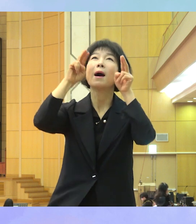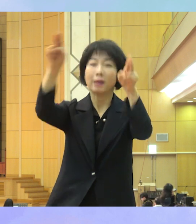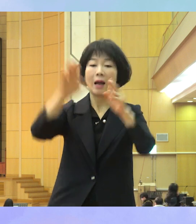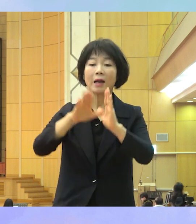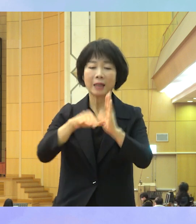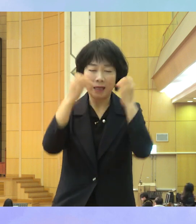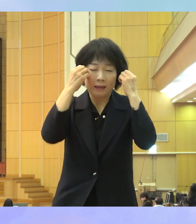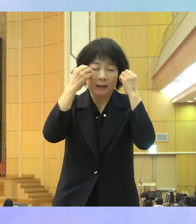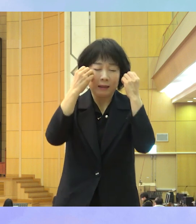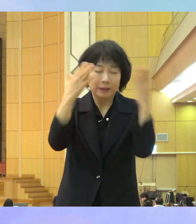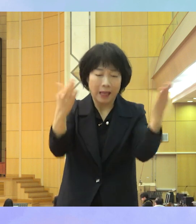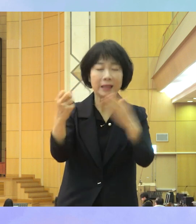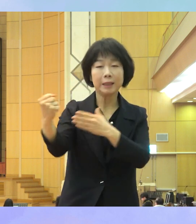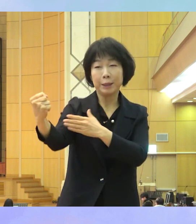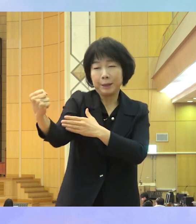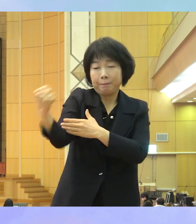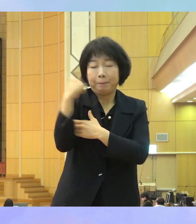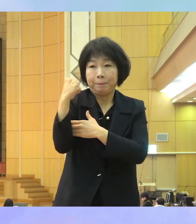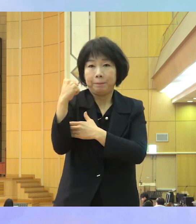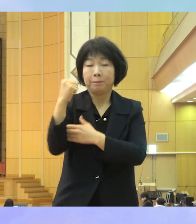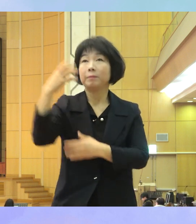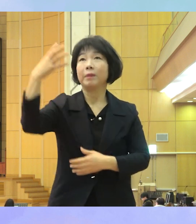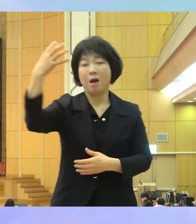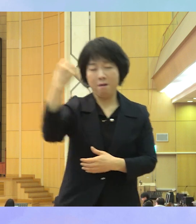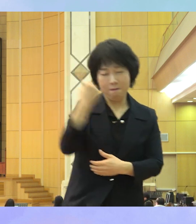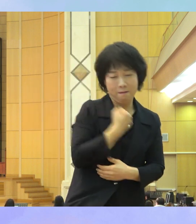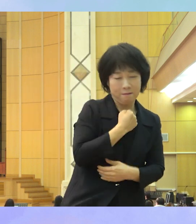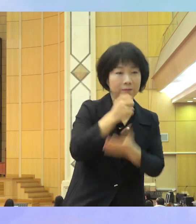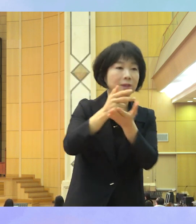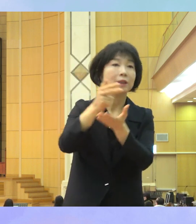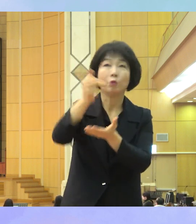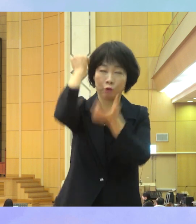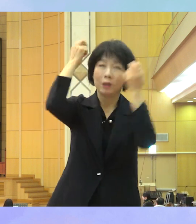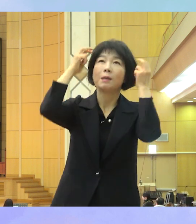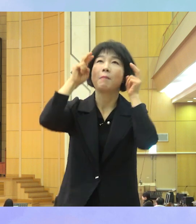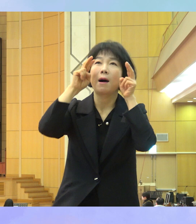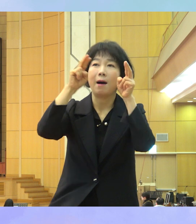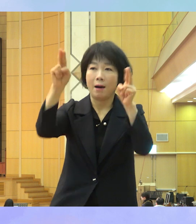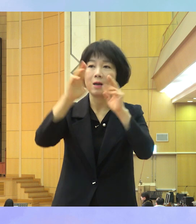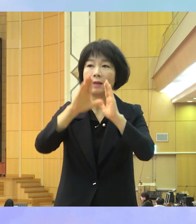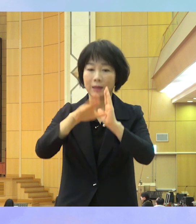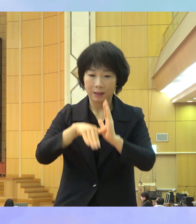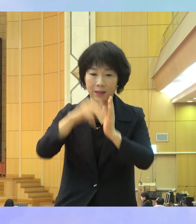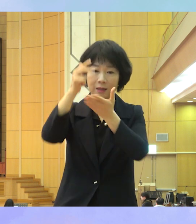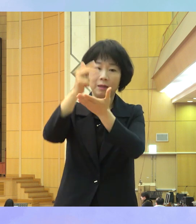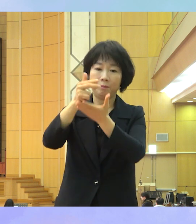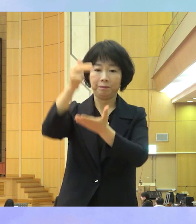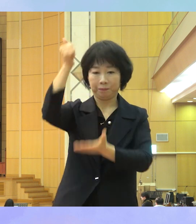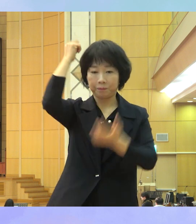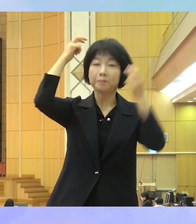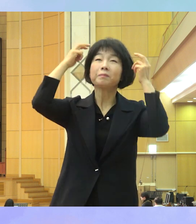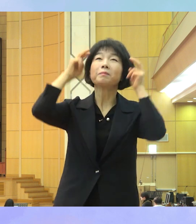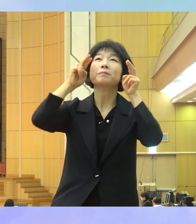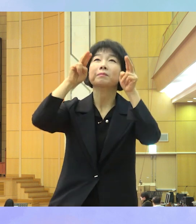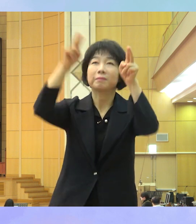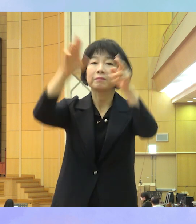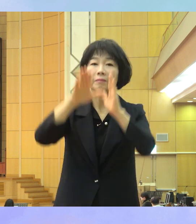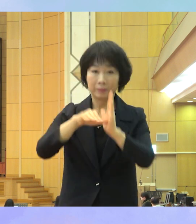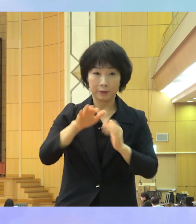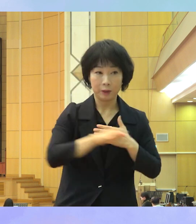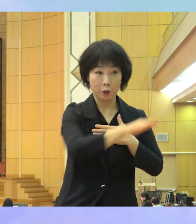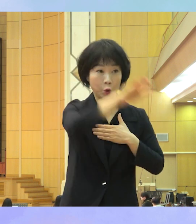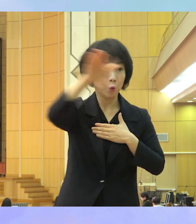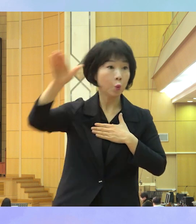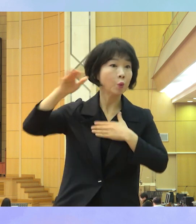때, 새 힘어들이 주를 바랄 때, 주를 바랄 때,